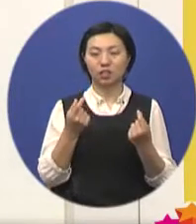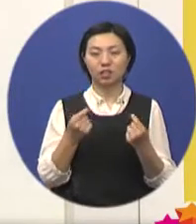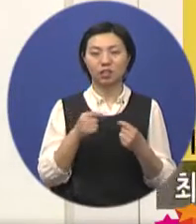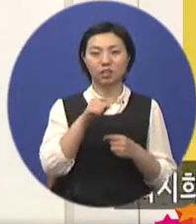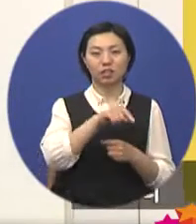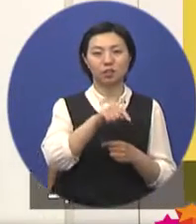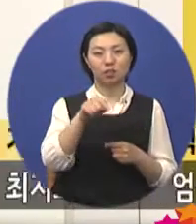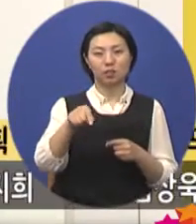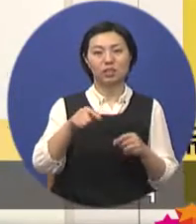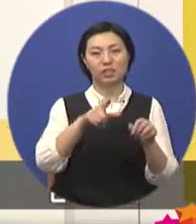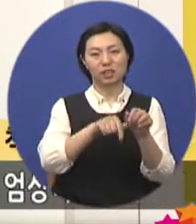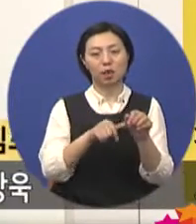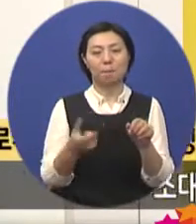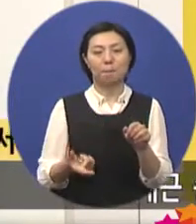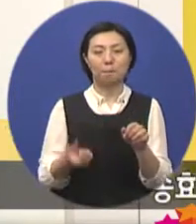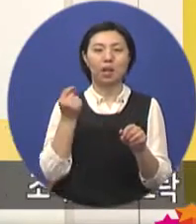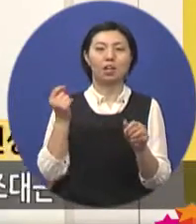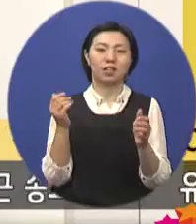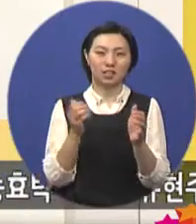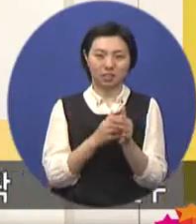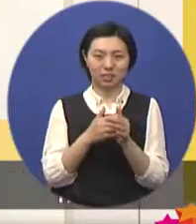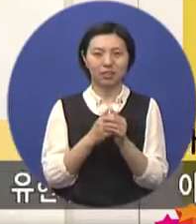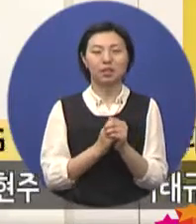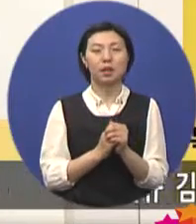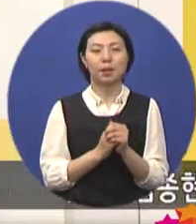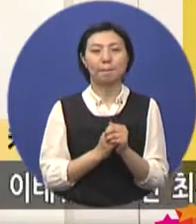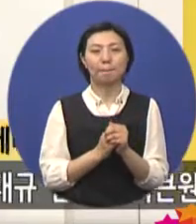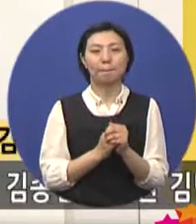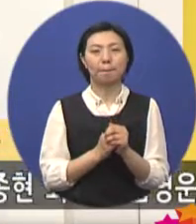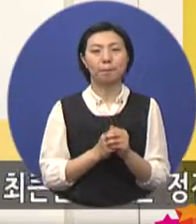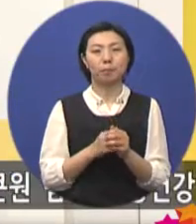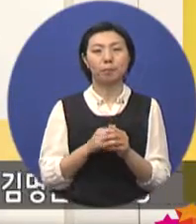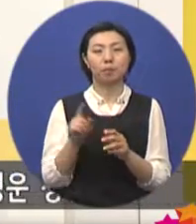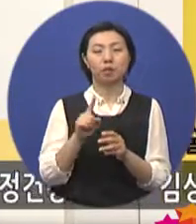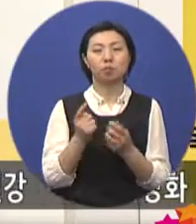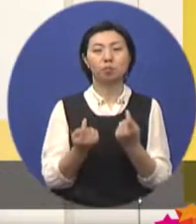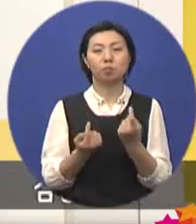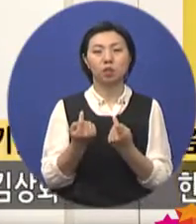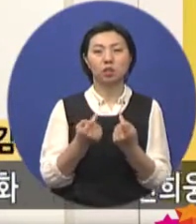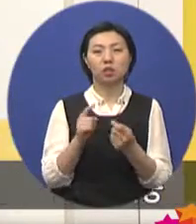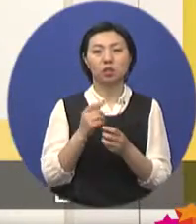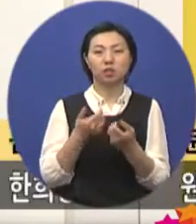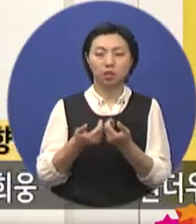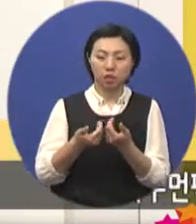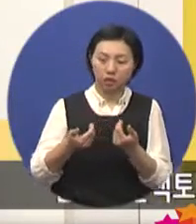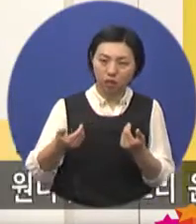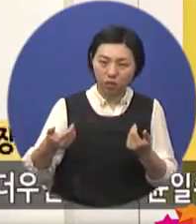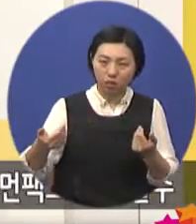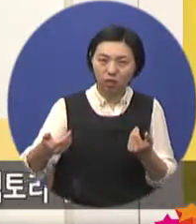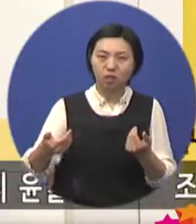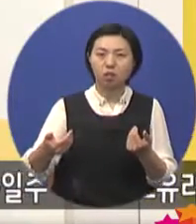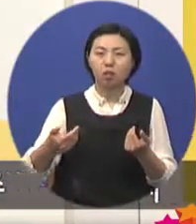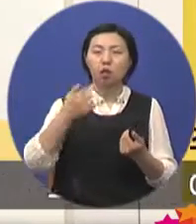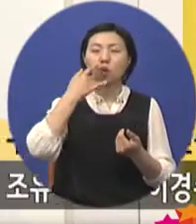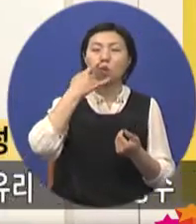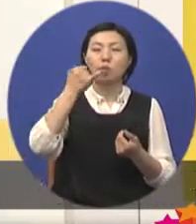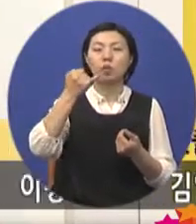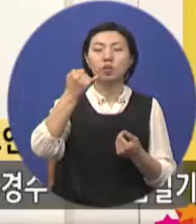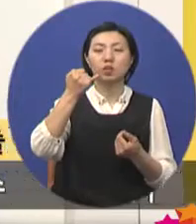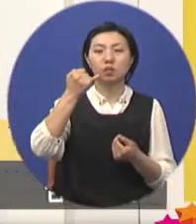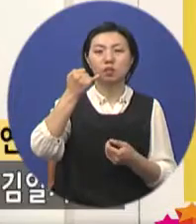처모 네. 시간 뭐 금방 금방 갑니다. 네. 네. 무엇보다 또 이렇게 떠나가신 어머니를 또 이렇게 다시금 생각하게